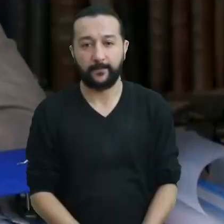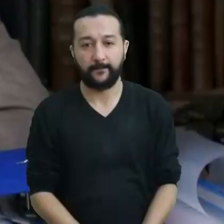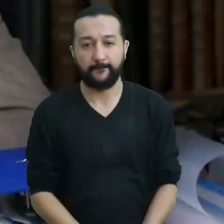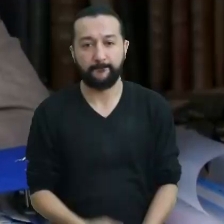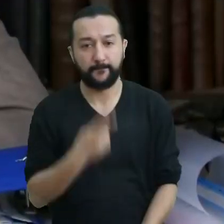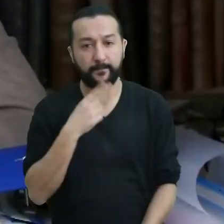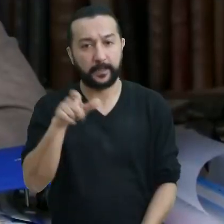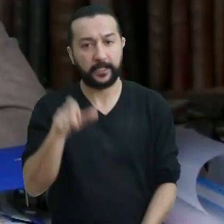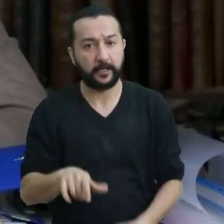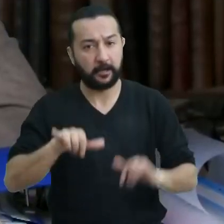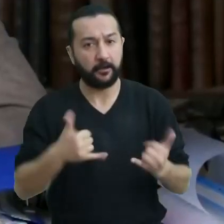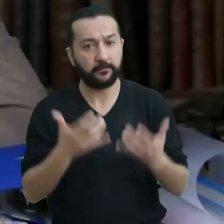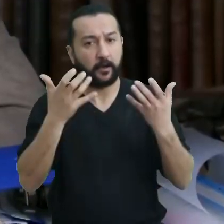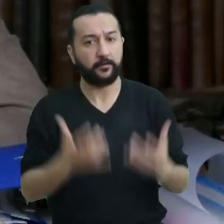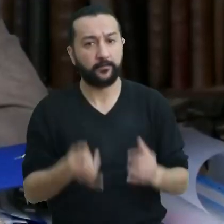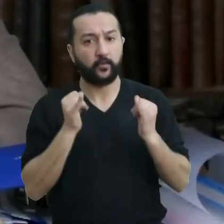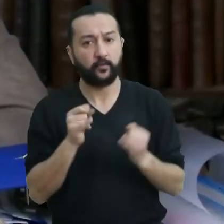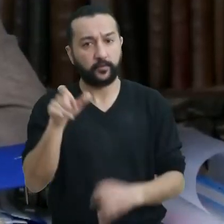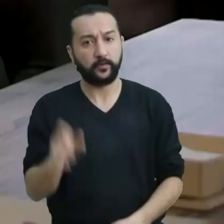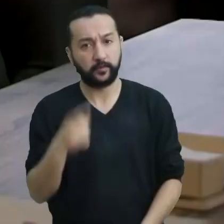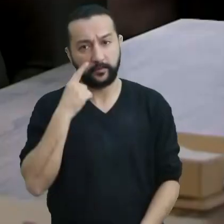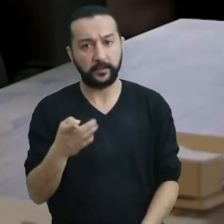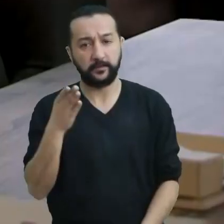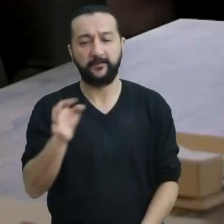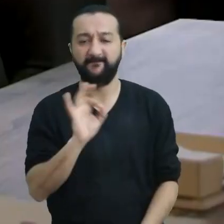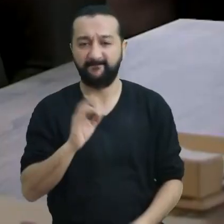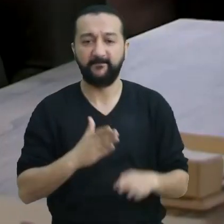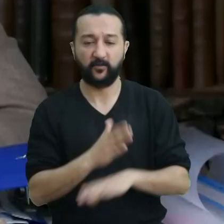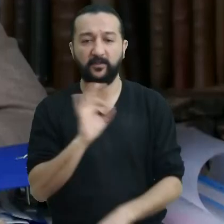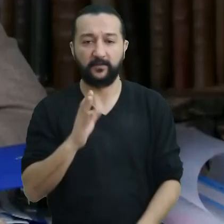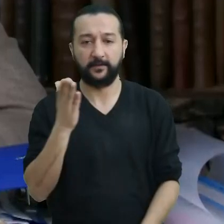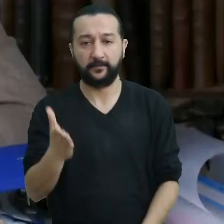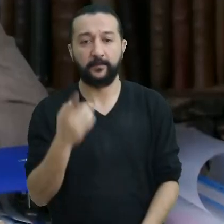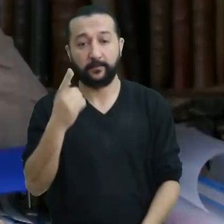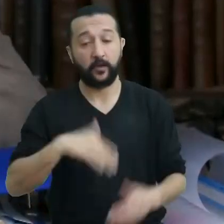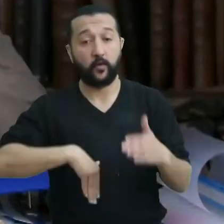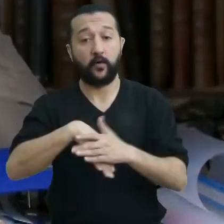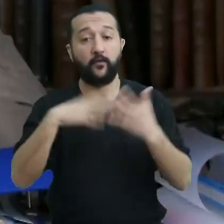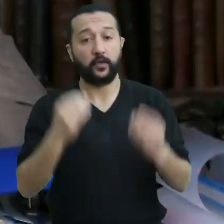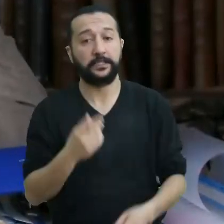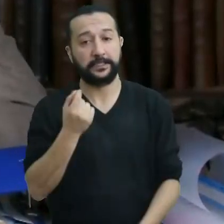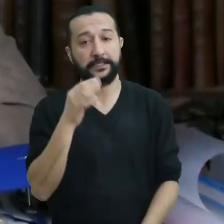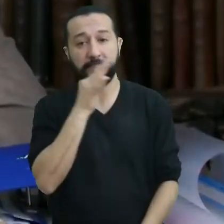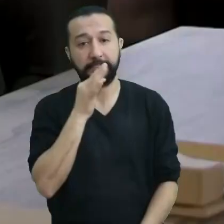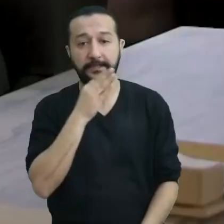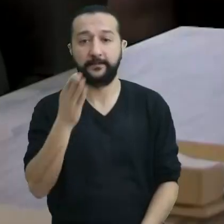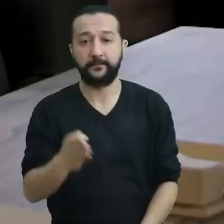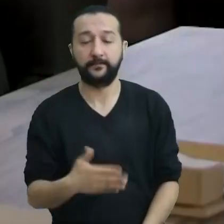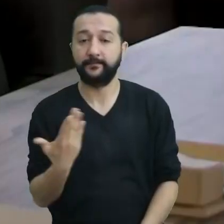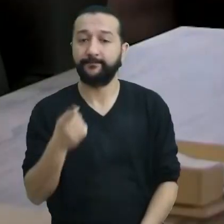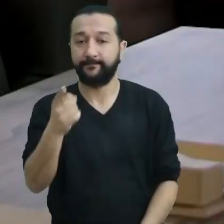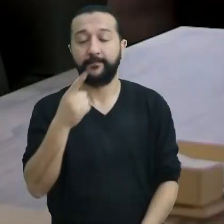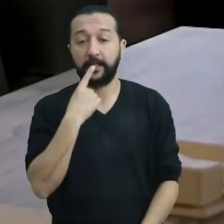hadi. Kızım meğerse durumu ne kadar kötüymüş, baksana Şevval. Evet ya. Bir de kovacaktım az daha kızı ya.